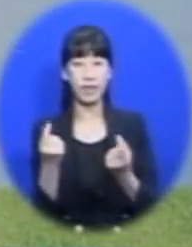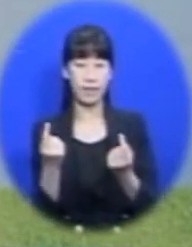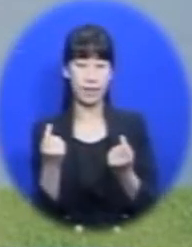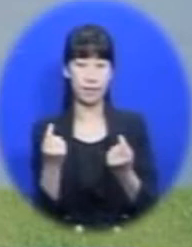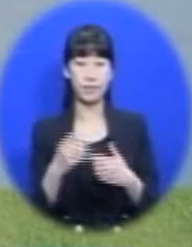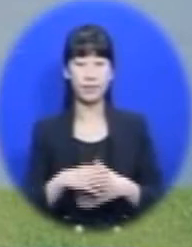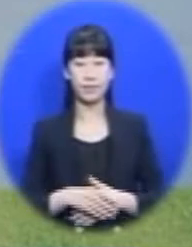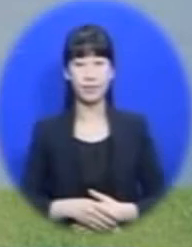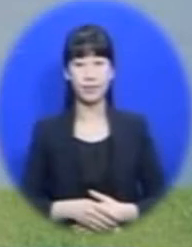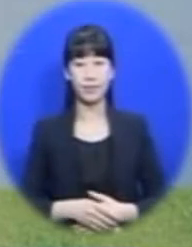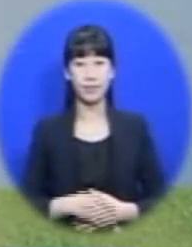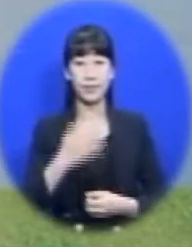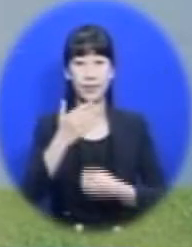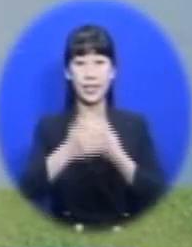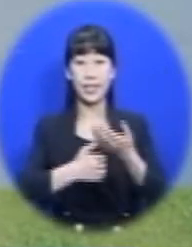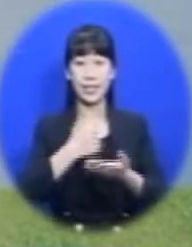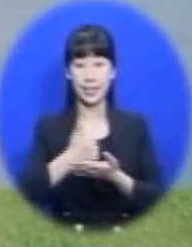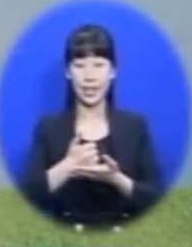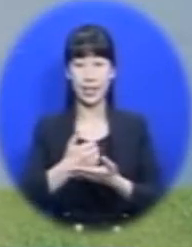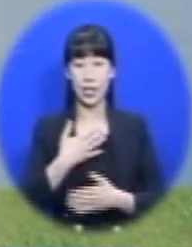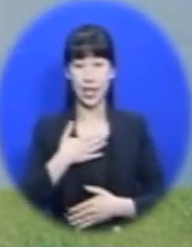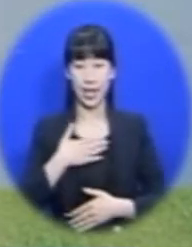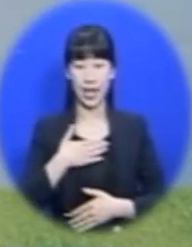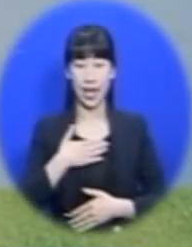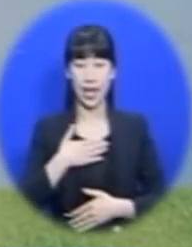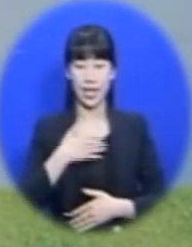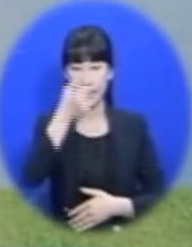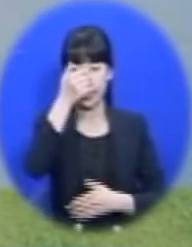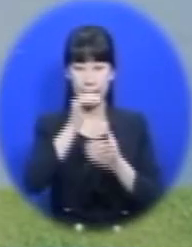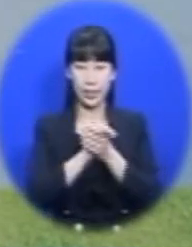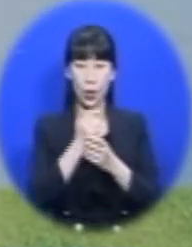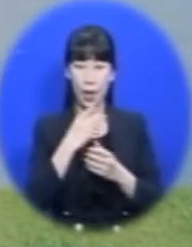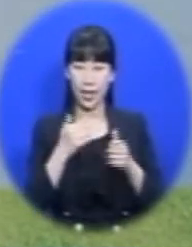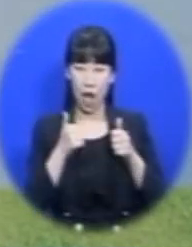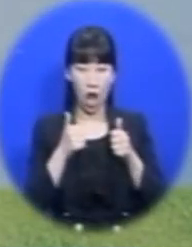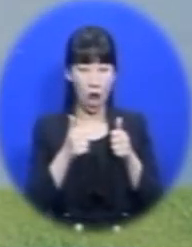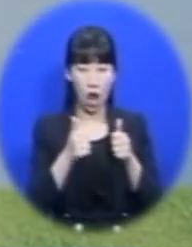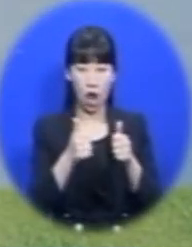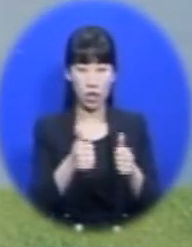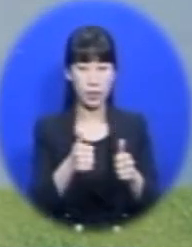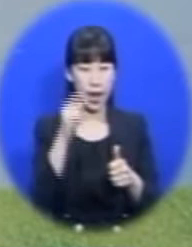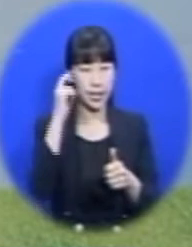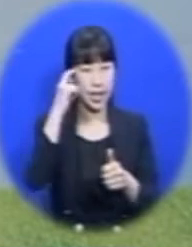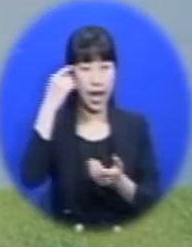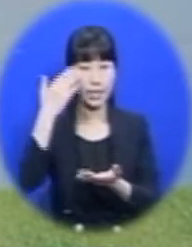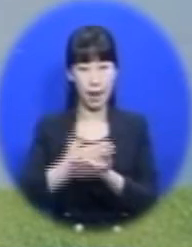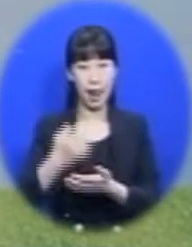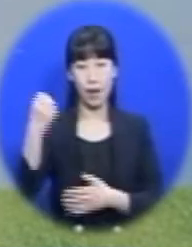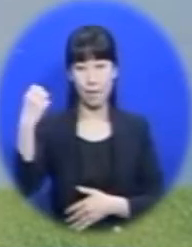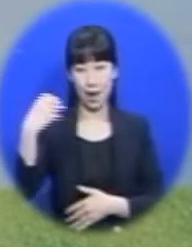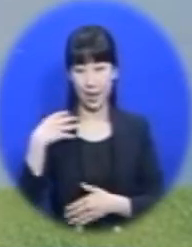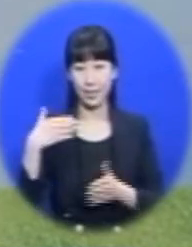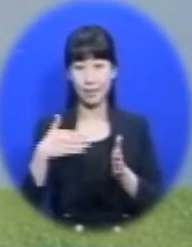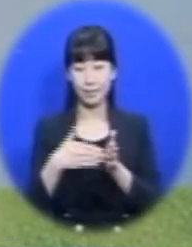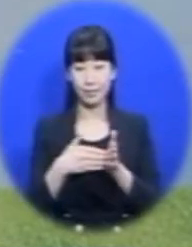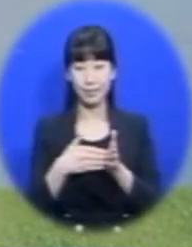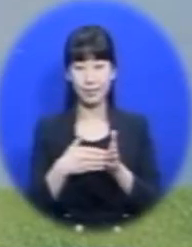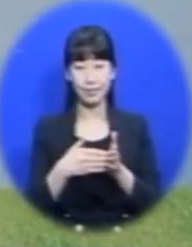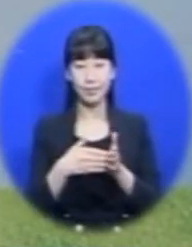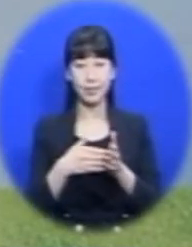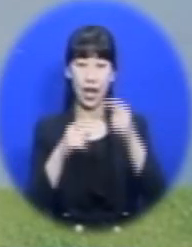하나님께서 제게 새벽에 기도만 열심히 하려고 하면 안 된다고 하셨어요. 성도들의 마음의 심령에